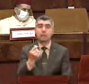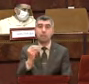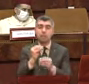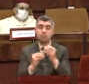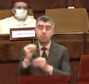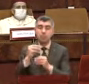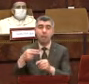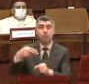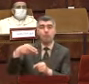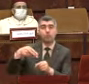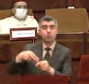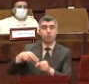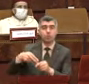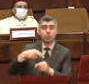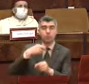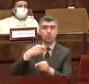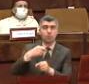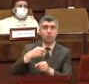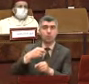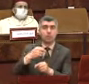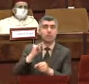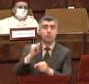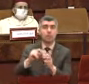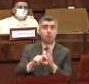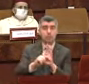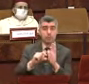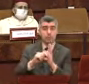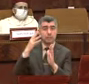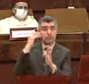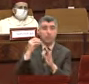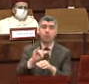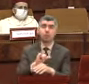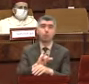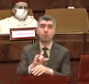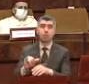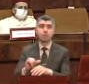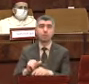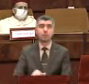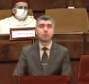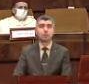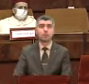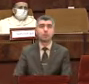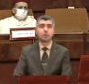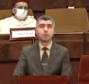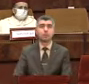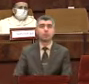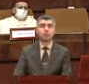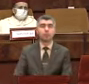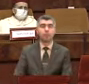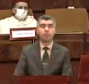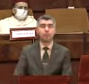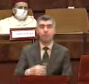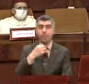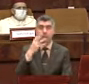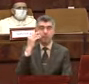ثمن المحروقات حنا دائما هذا الموضوع راه ما غنساوهش وما غاديش بسرعه غادي